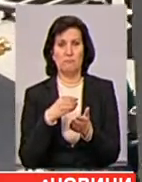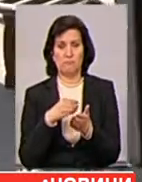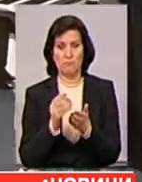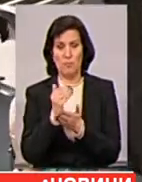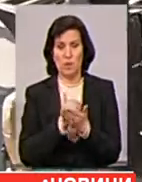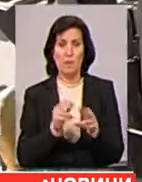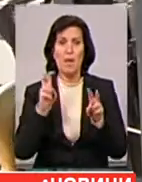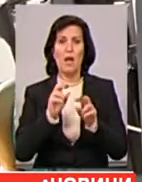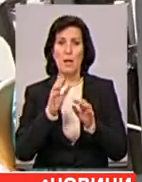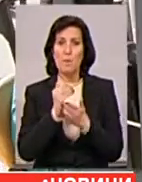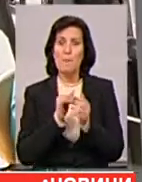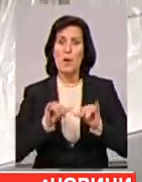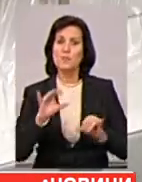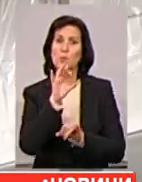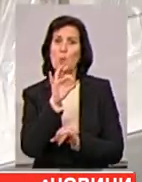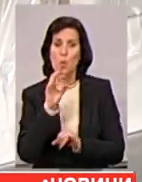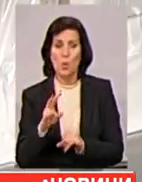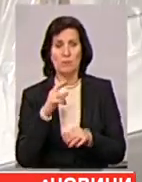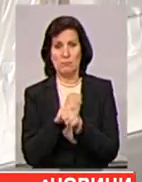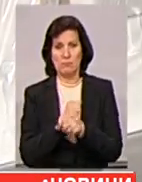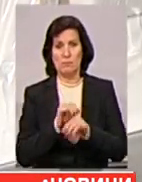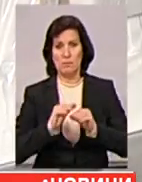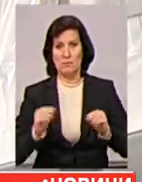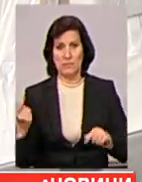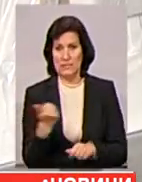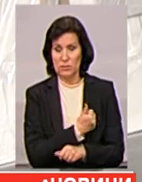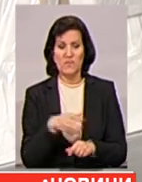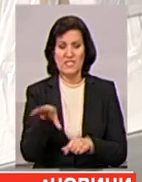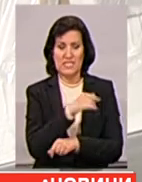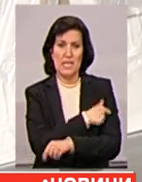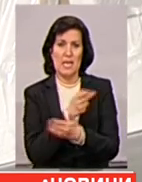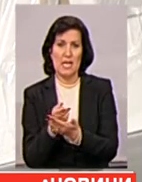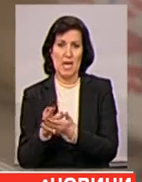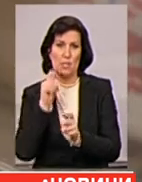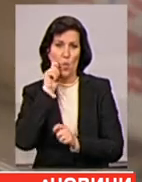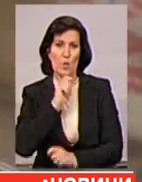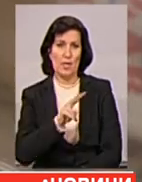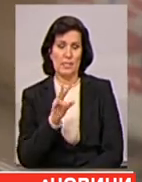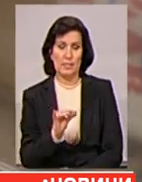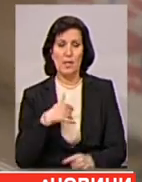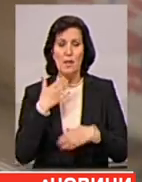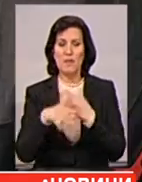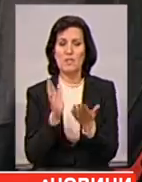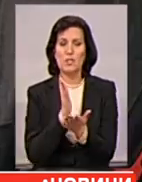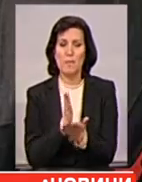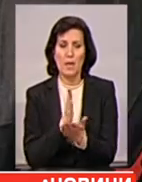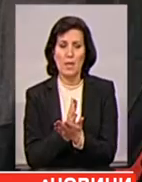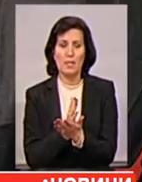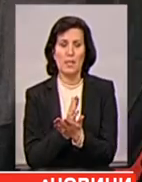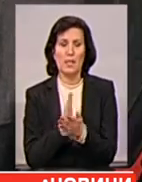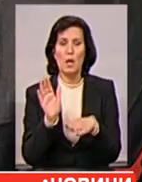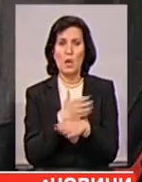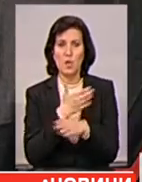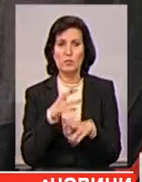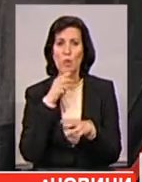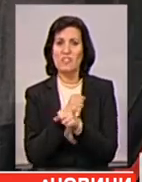розвитку ООН. Протягом тижня медикаменти розподілять по всіх лікарнях в Україні. Ми вже маємо розподіл